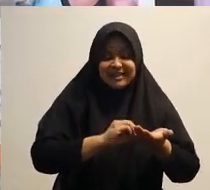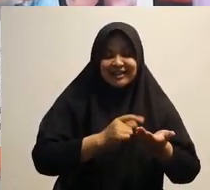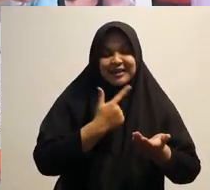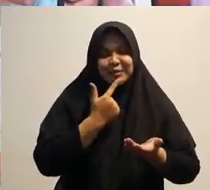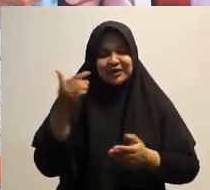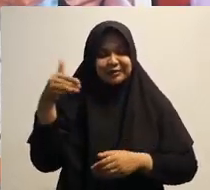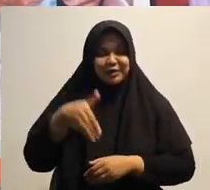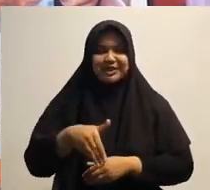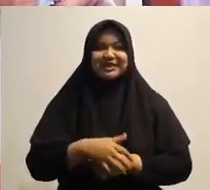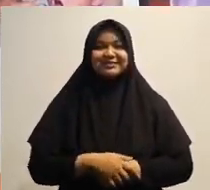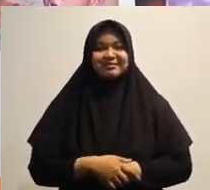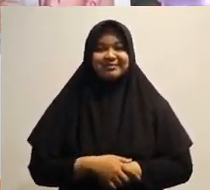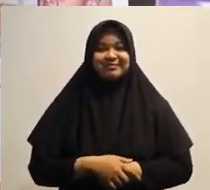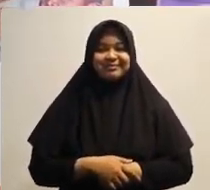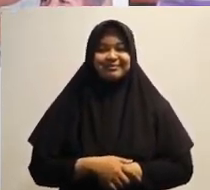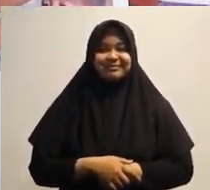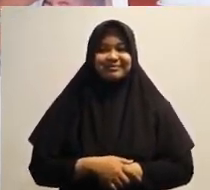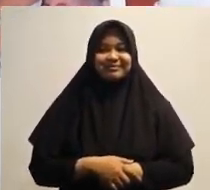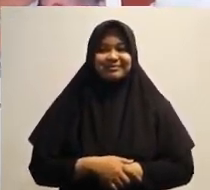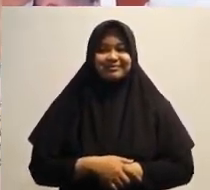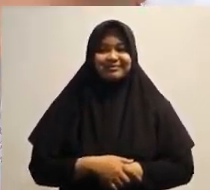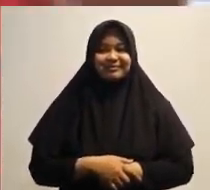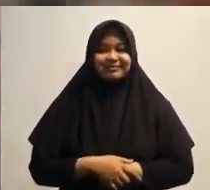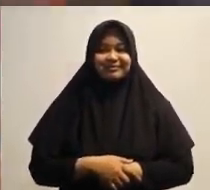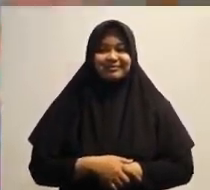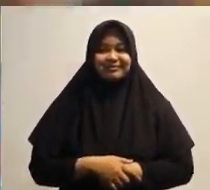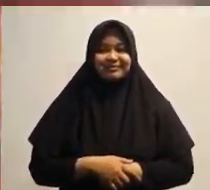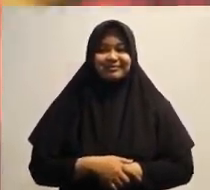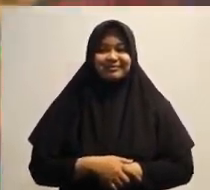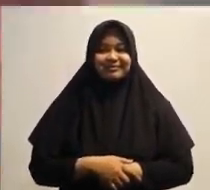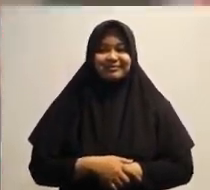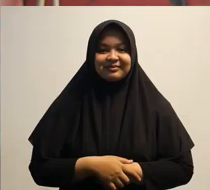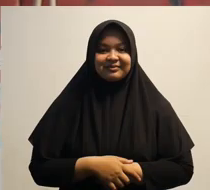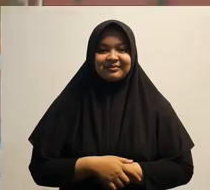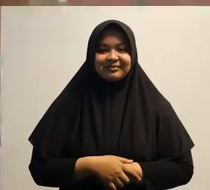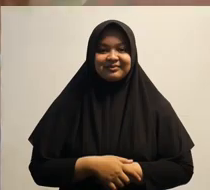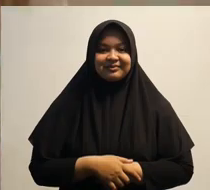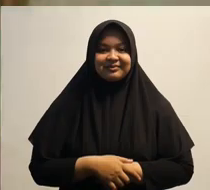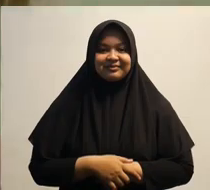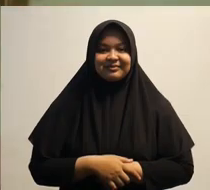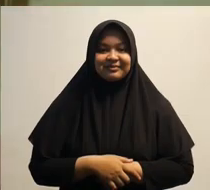belajar. Oh, makanya Budi kesini ya Mbak ya? Iya, iya, iya. Oke.